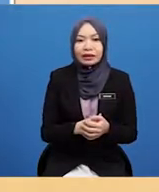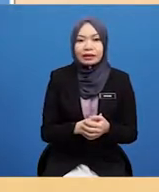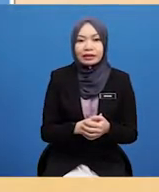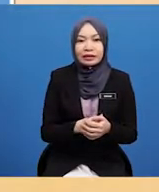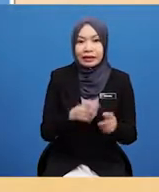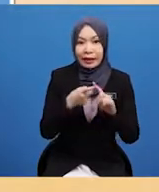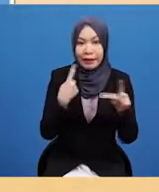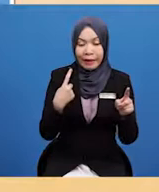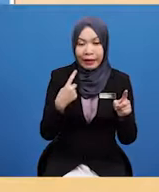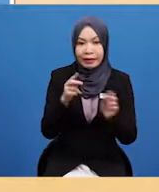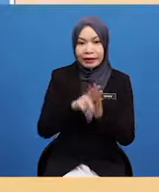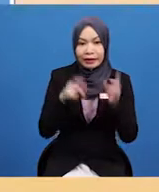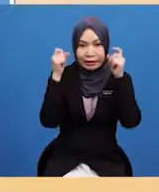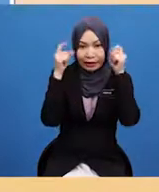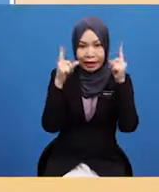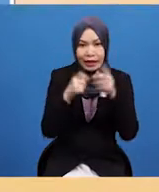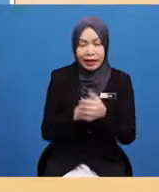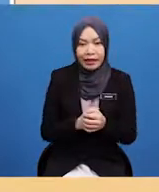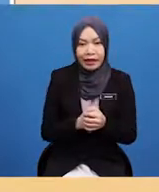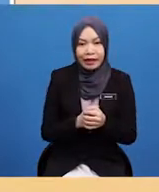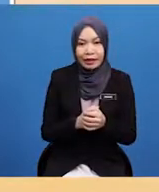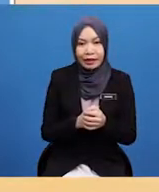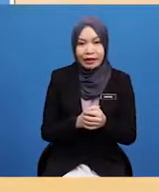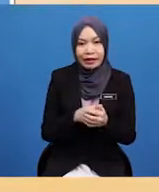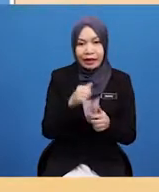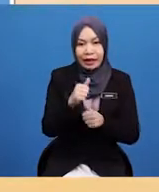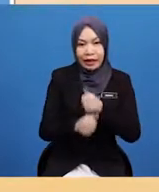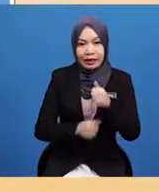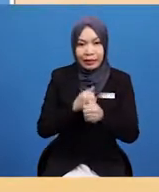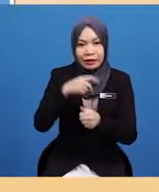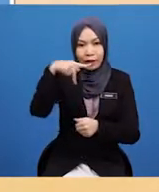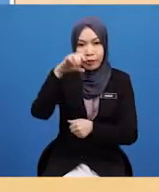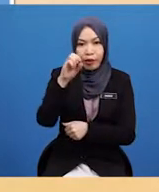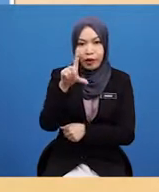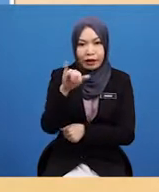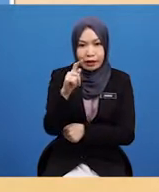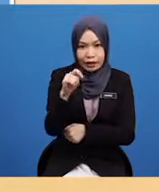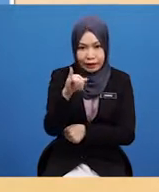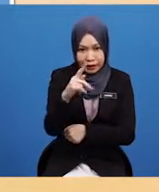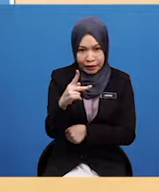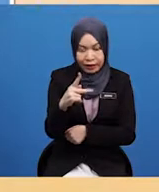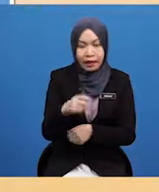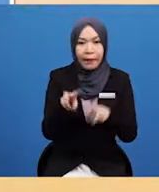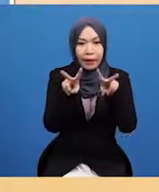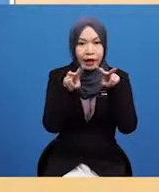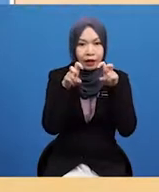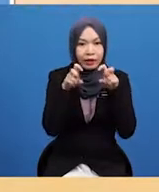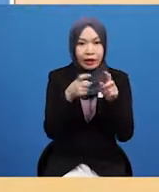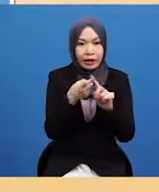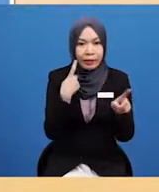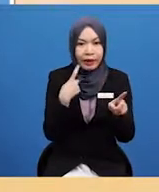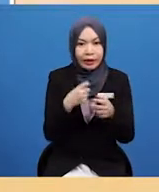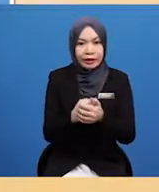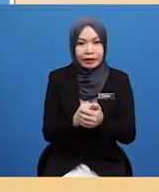daripada kesedaran politik antarabangsa. Tok Janggut dipengaruhi oleh penglibatan